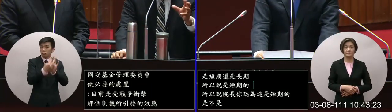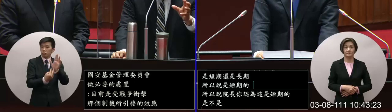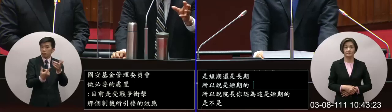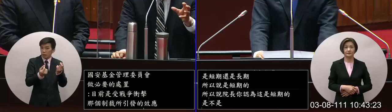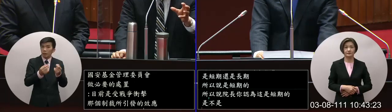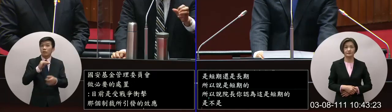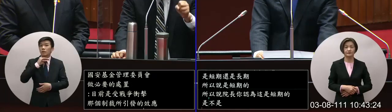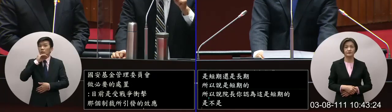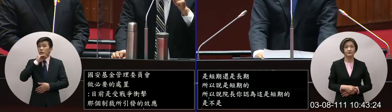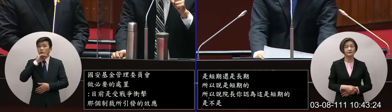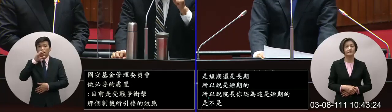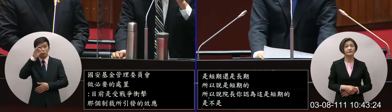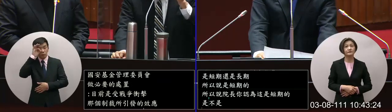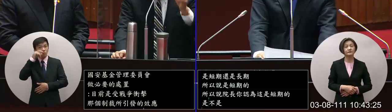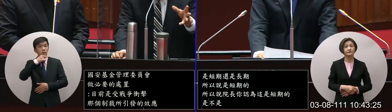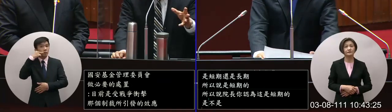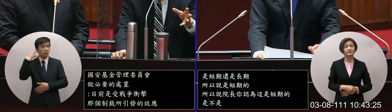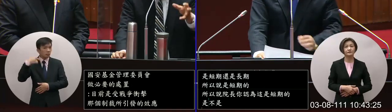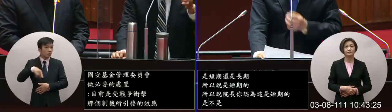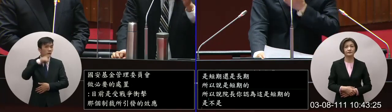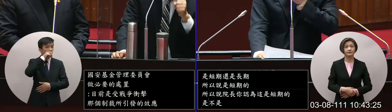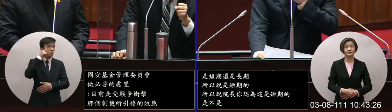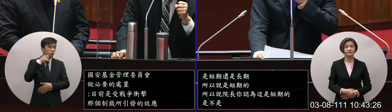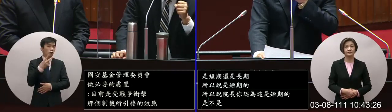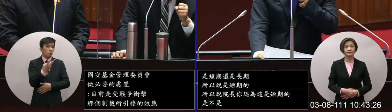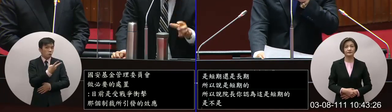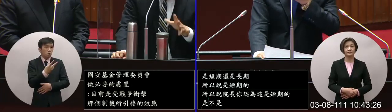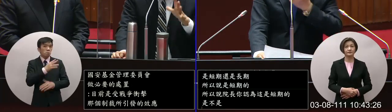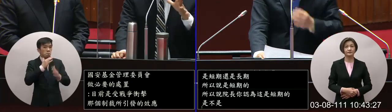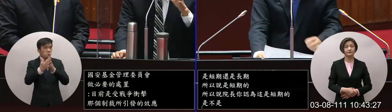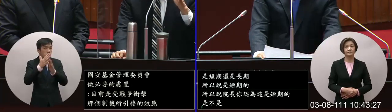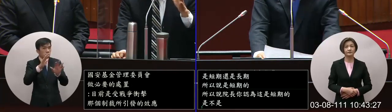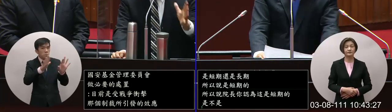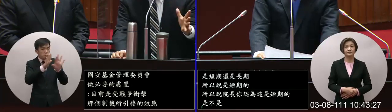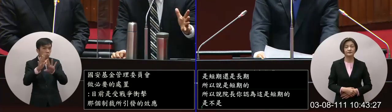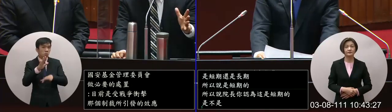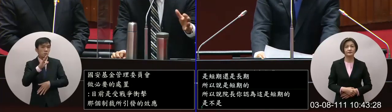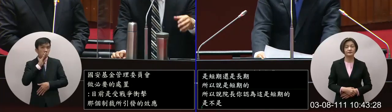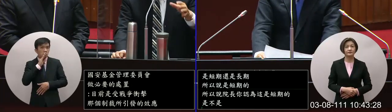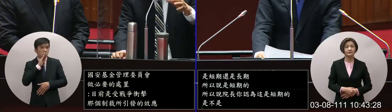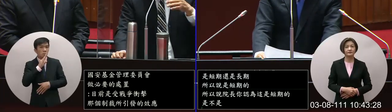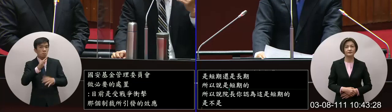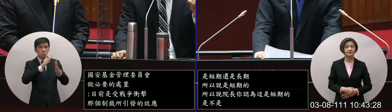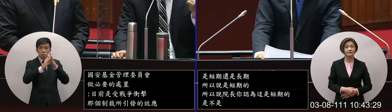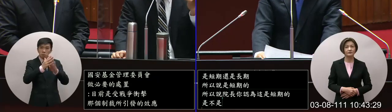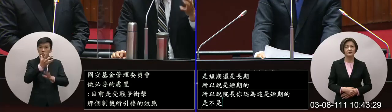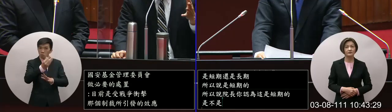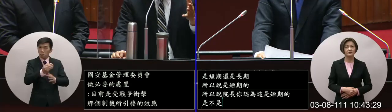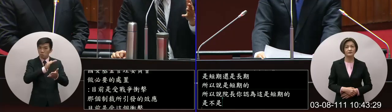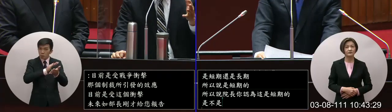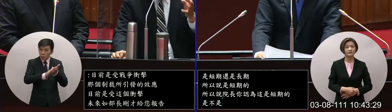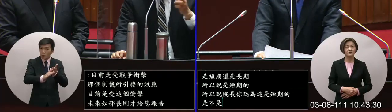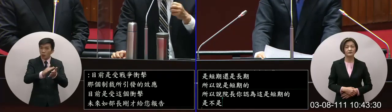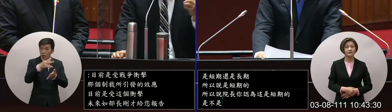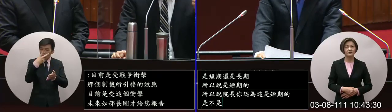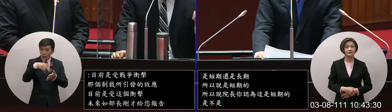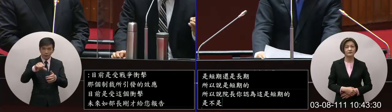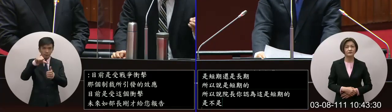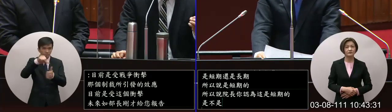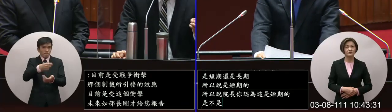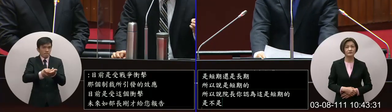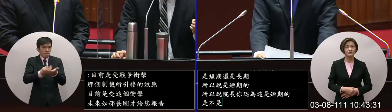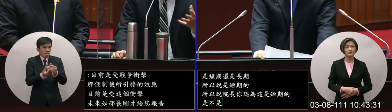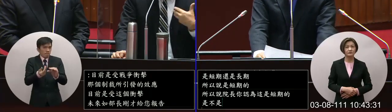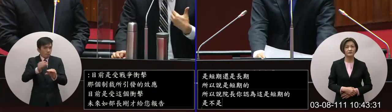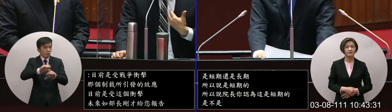乌战争情况，以及会缩小还是战争会扩大，以及制裁范围会到哪